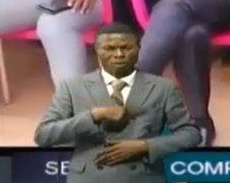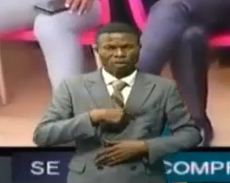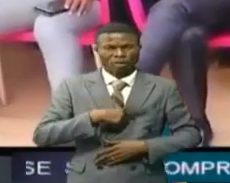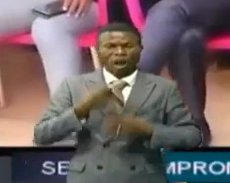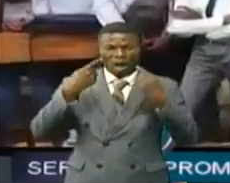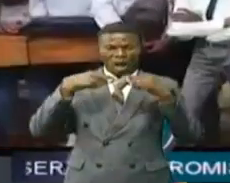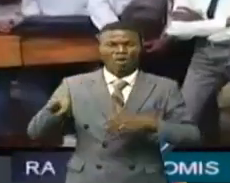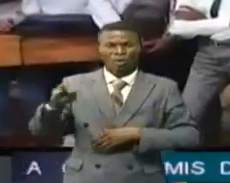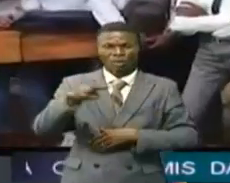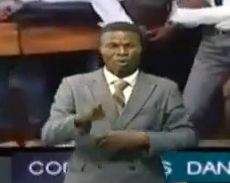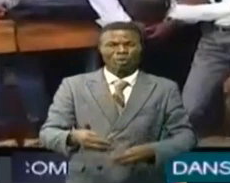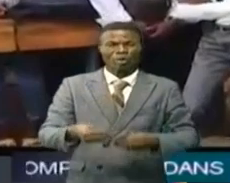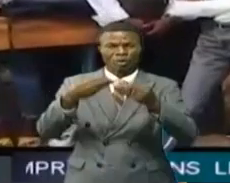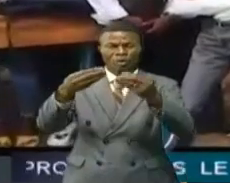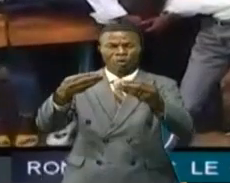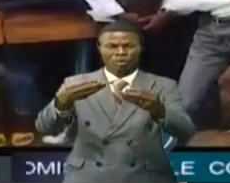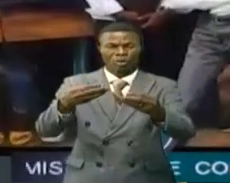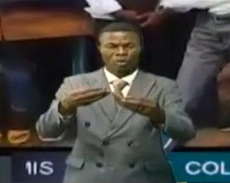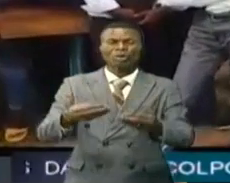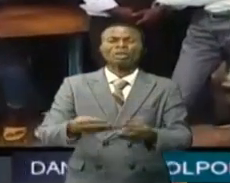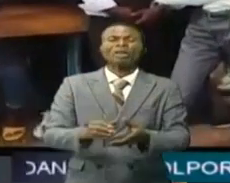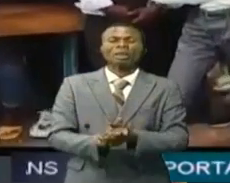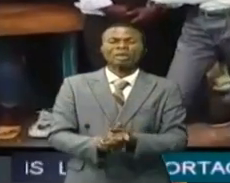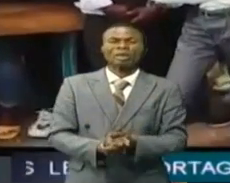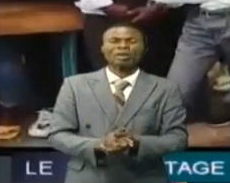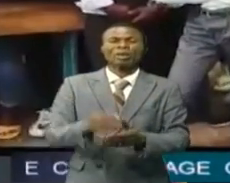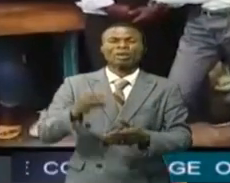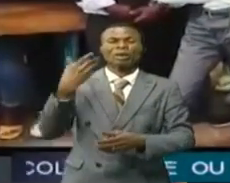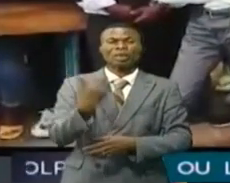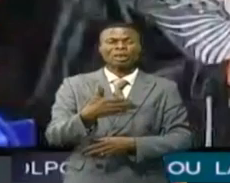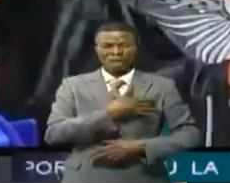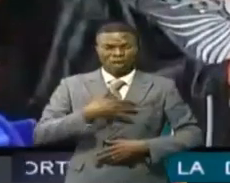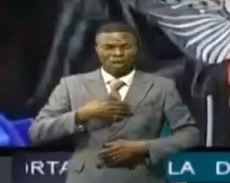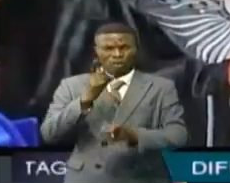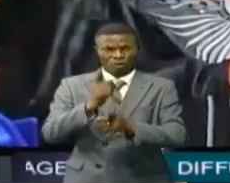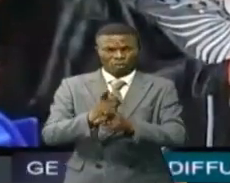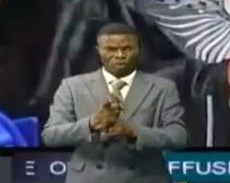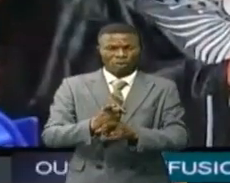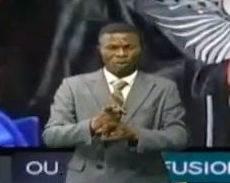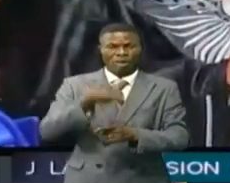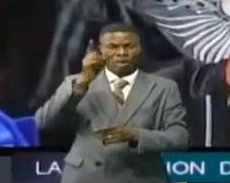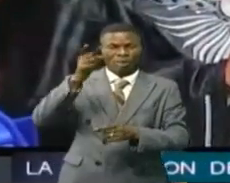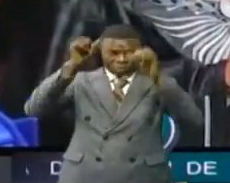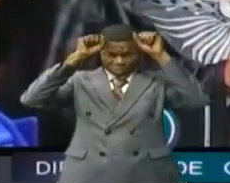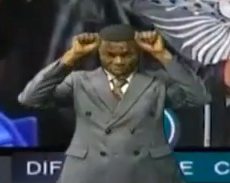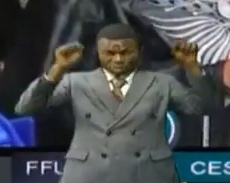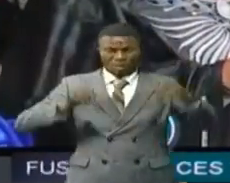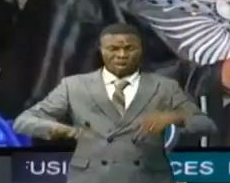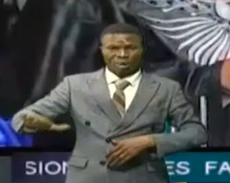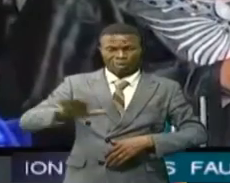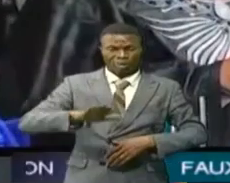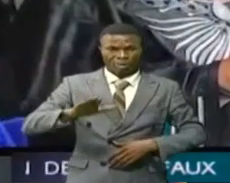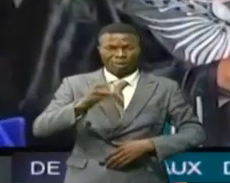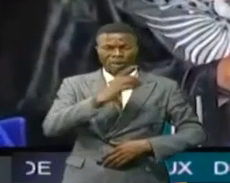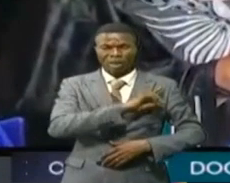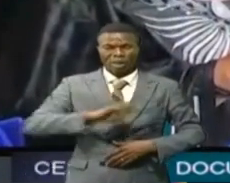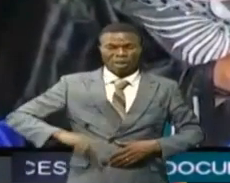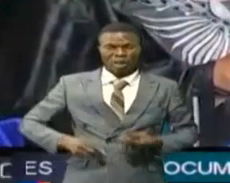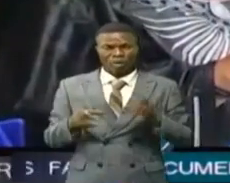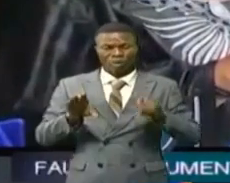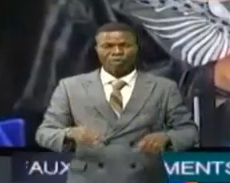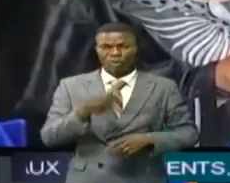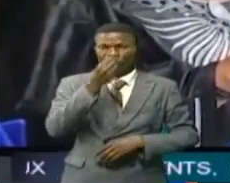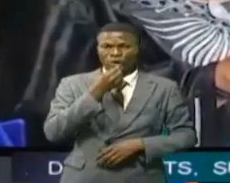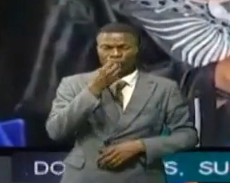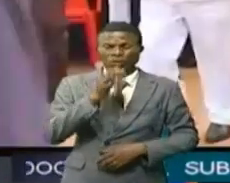rappeler que vous portez un grand nom. Cet illustre nom est celui du premier président de la République démocratique du Congo,